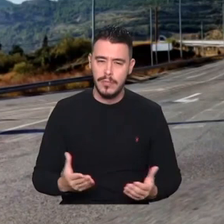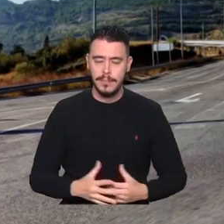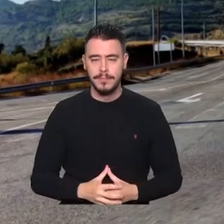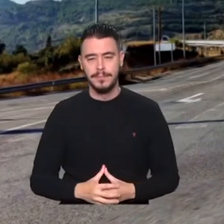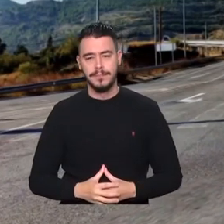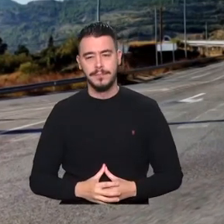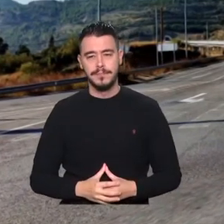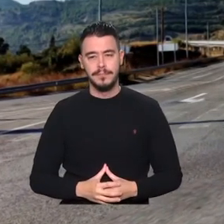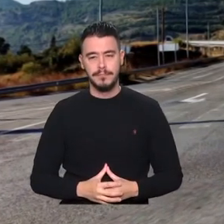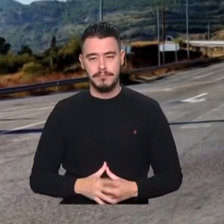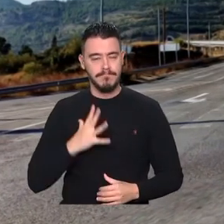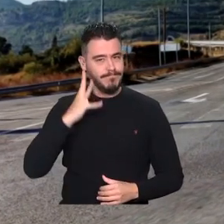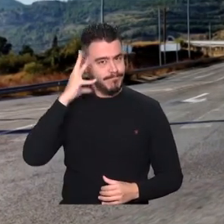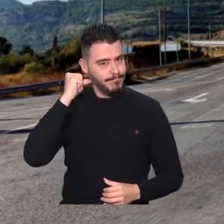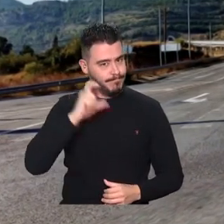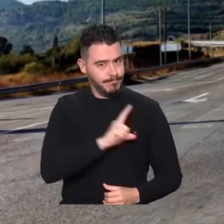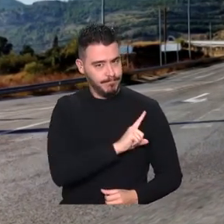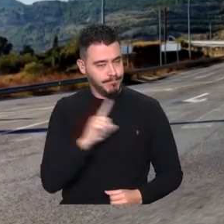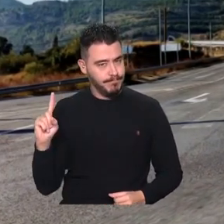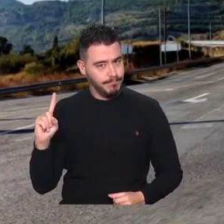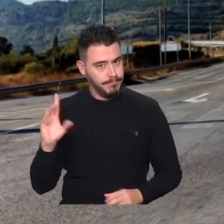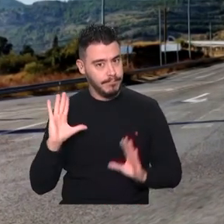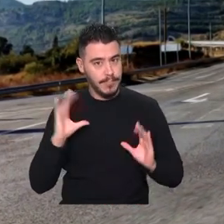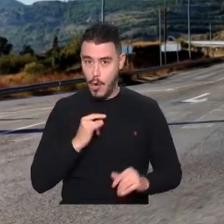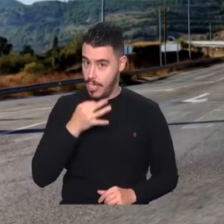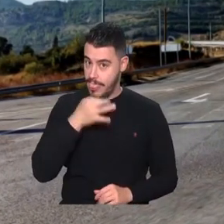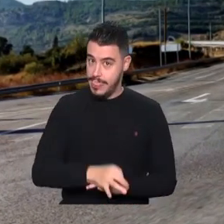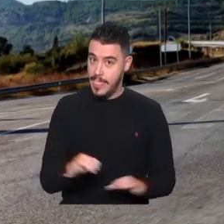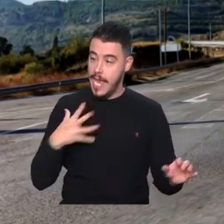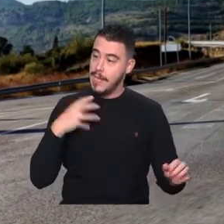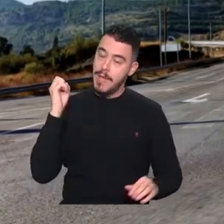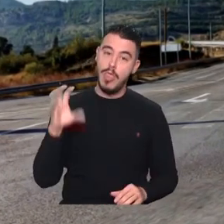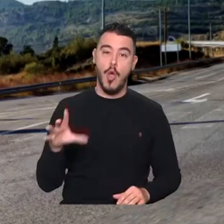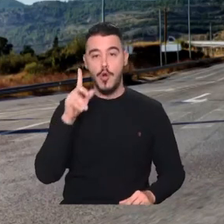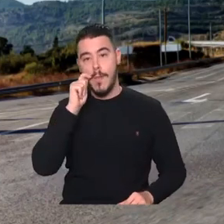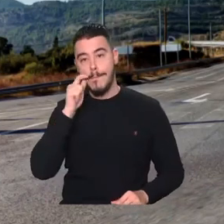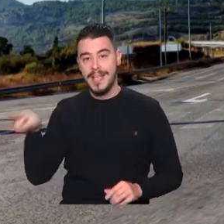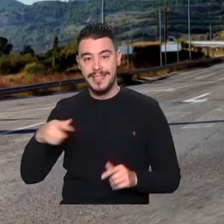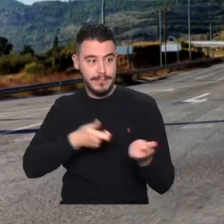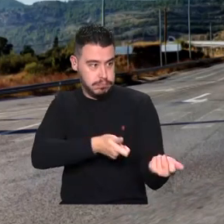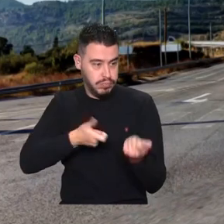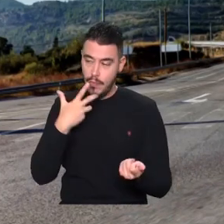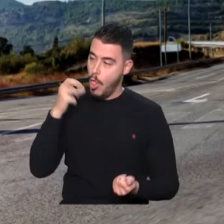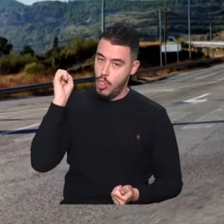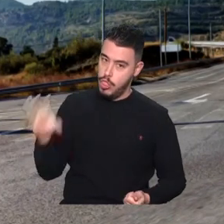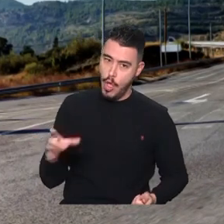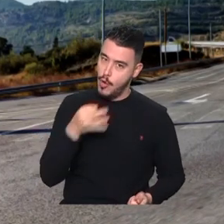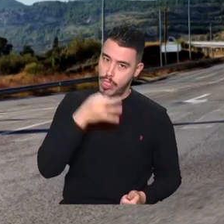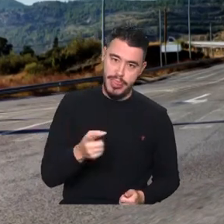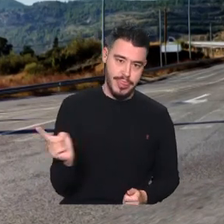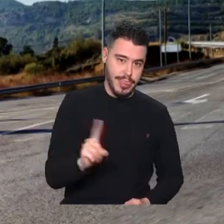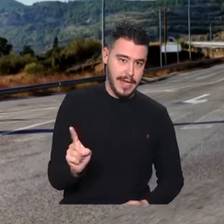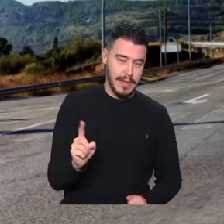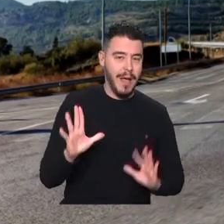Και αυτό δεν πρέπει να το ξεχάσουμε ούτε στιγμή. Όχι για να δικαιολογήσουμε την αυτοδικία, αλλά γιατί κάθε πράξη έχει